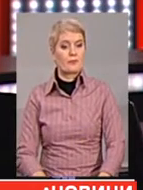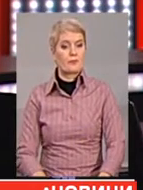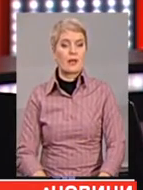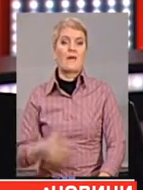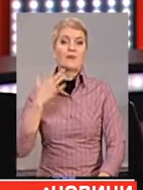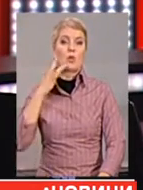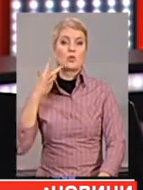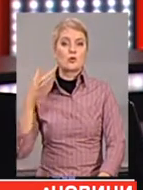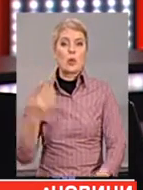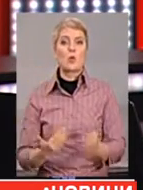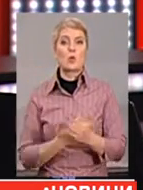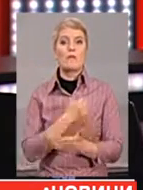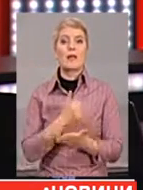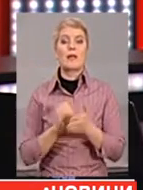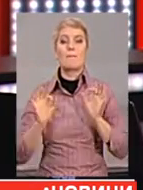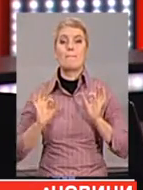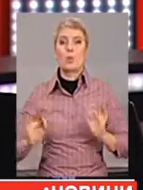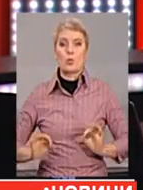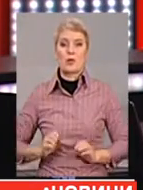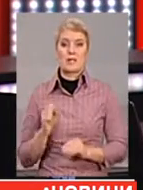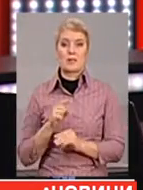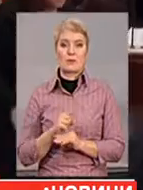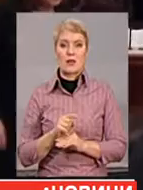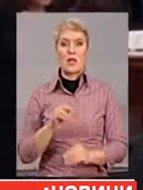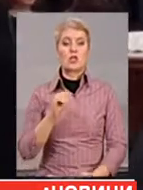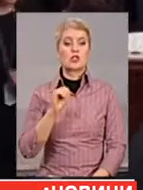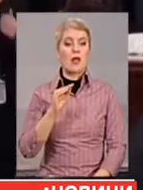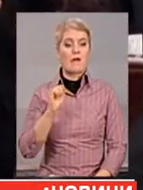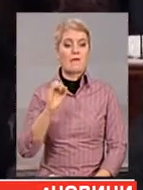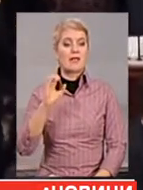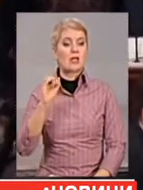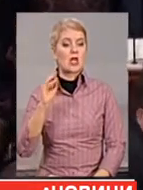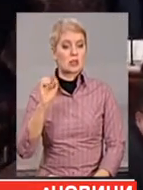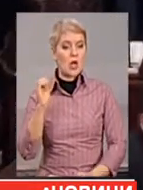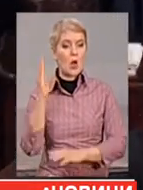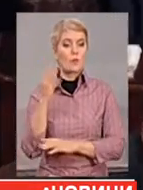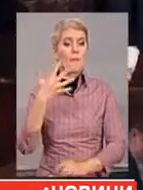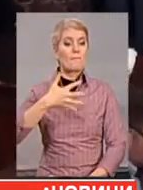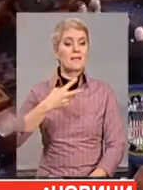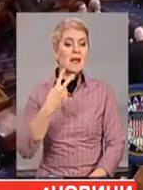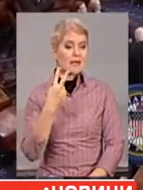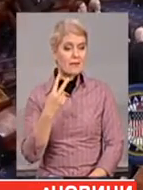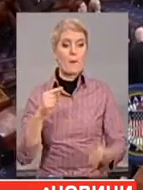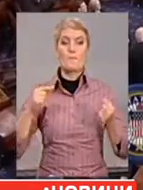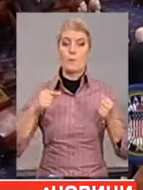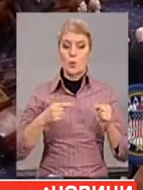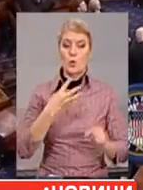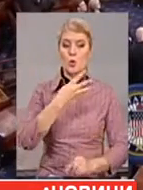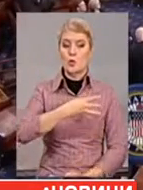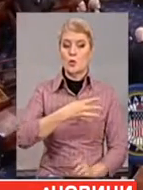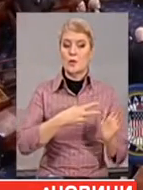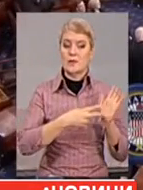У Сполучених Штатах новий генпрокурор. За призначення Джефа Сенчеса проголосували 52 сенатори, проти були 47.